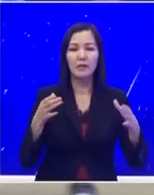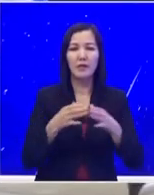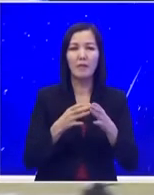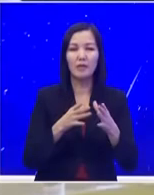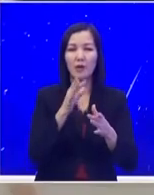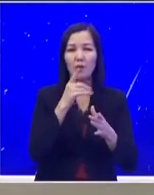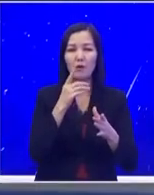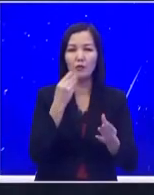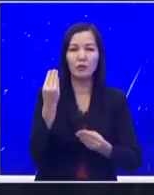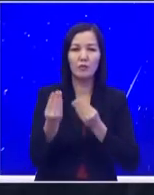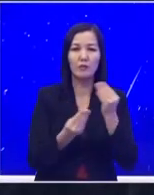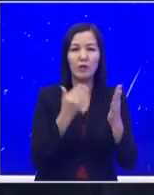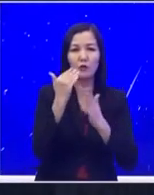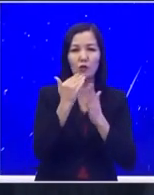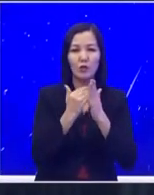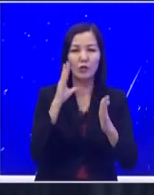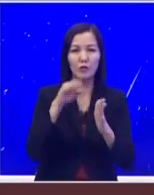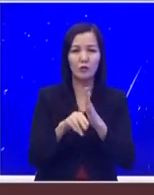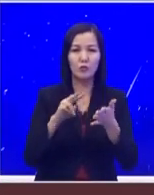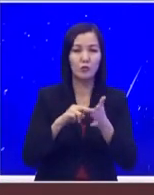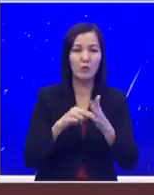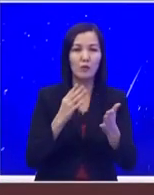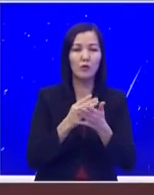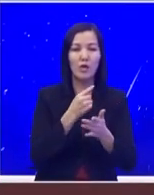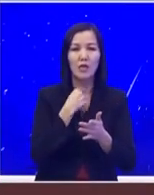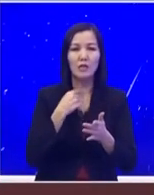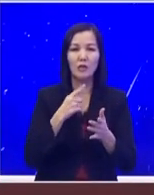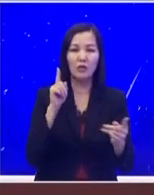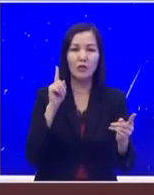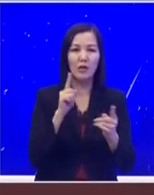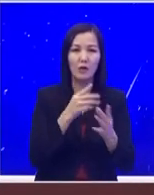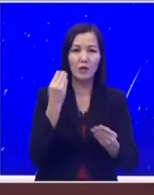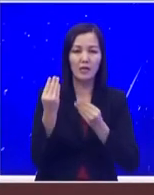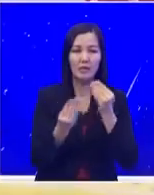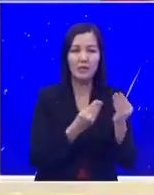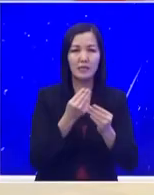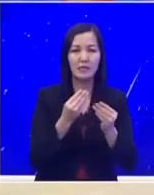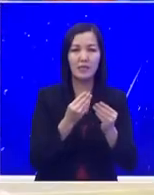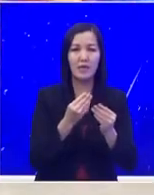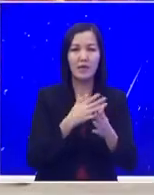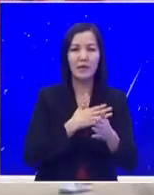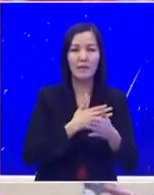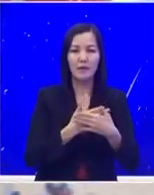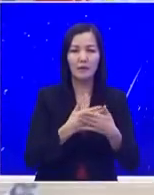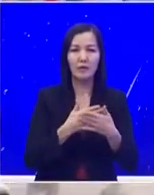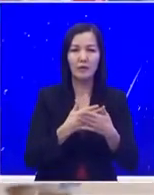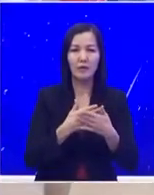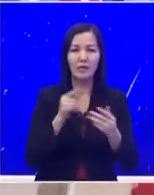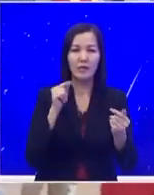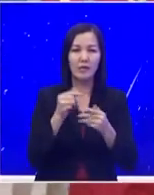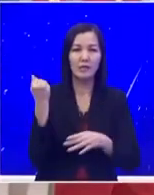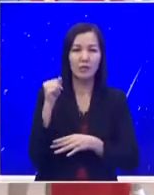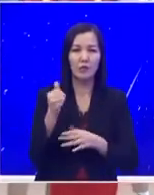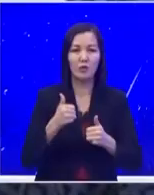маусымда жүлдегерлер тізімінен көрінуді жоспарлап отыр. Сондықтан Талдықорғандағы кезеңде жанкүйерлер алдында аянып қалмай қарсыластарын түгел жеңуге бел